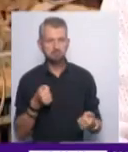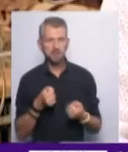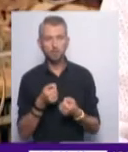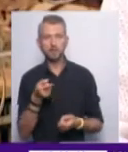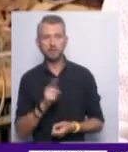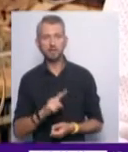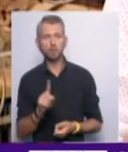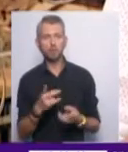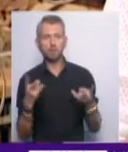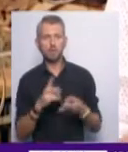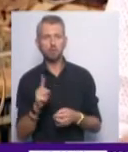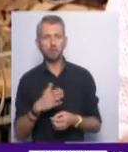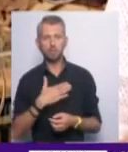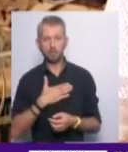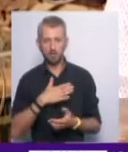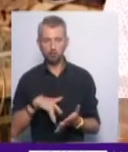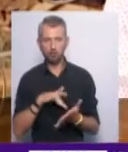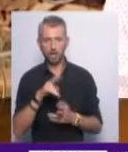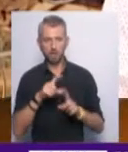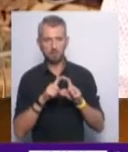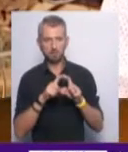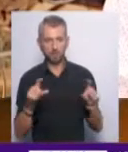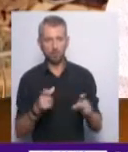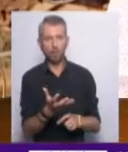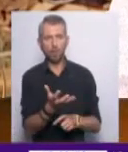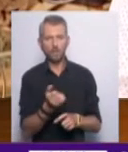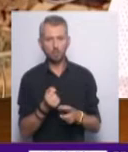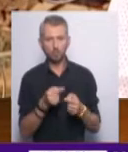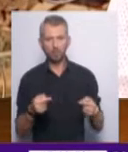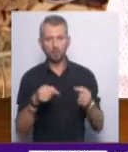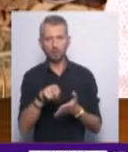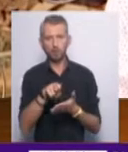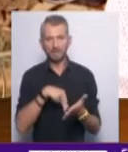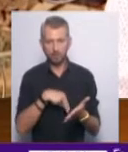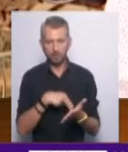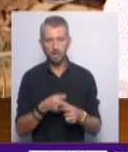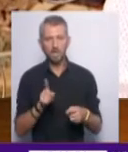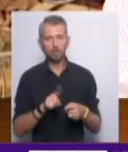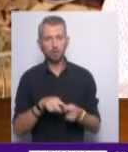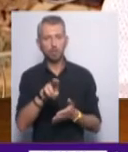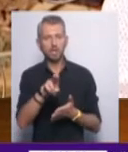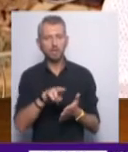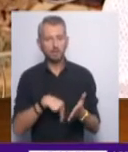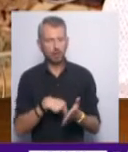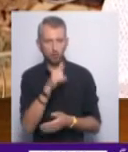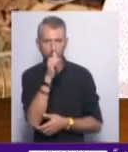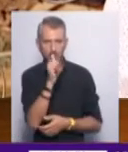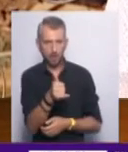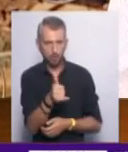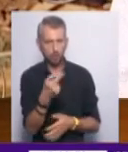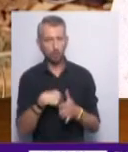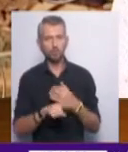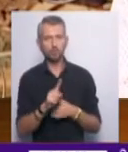що треба, щоб наше комунальне підприємство отримало відповідну ліцензію. Угу. Цю ліцензію не дають, тому